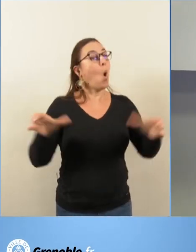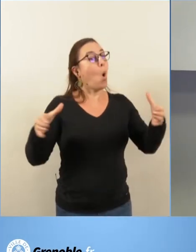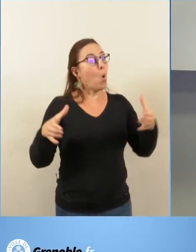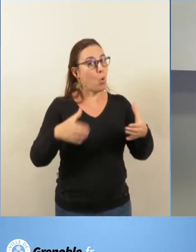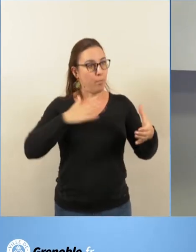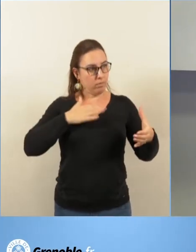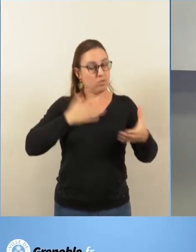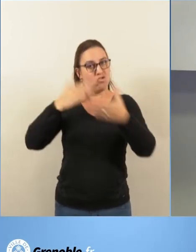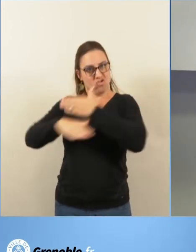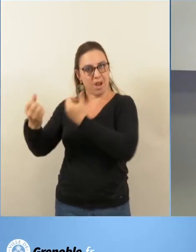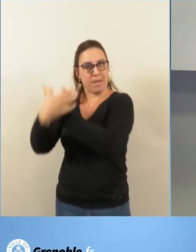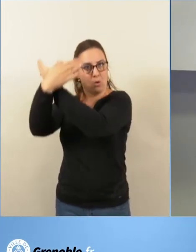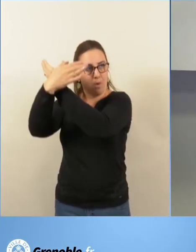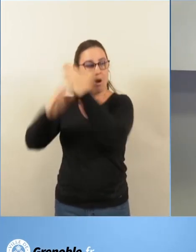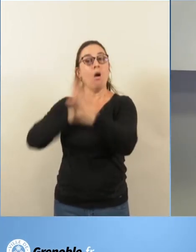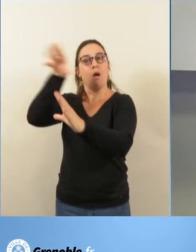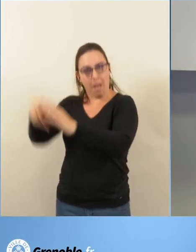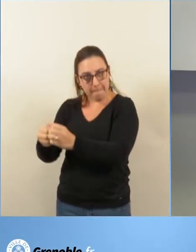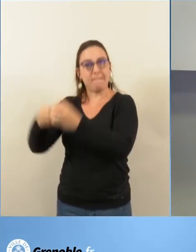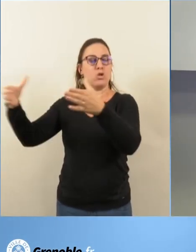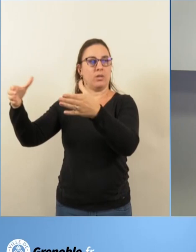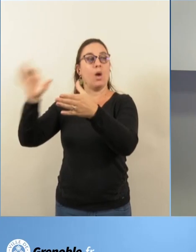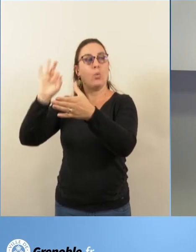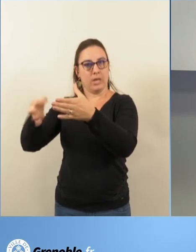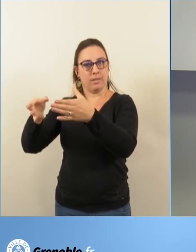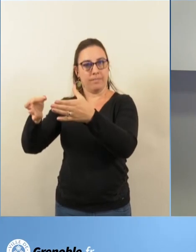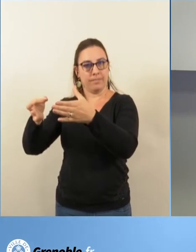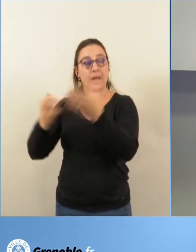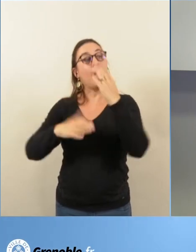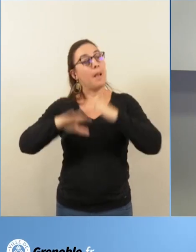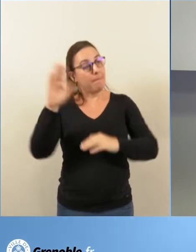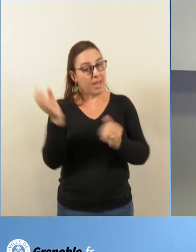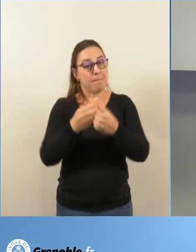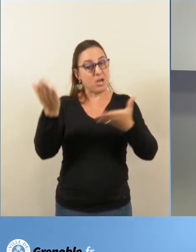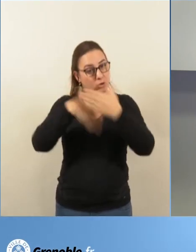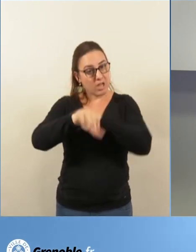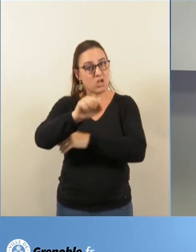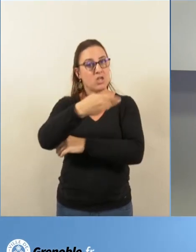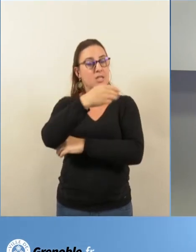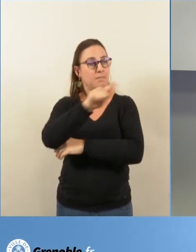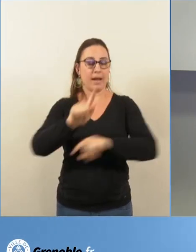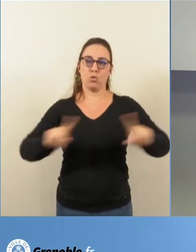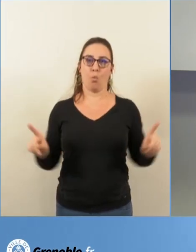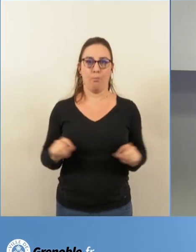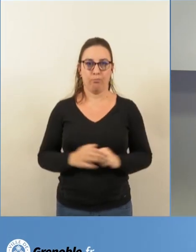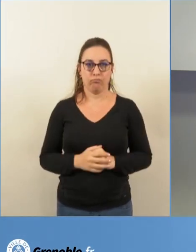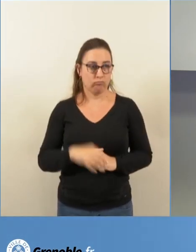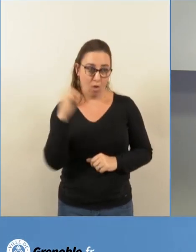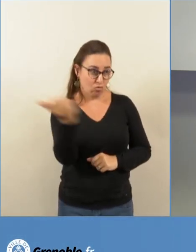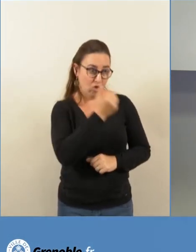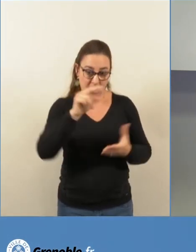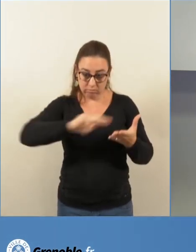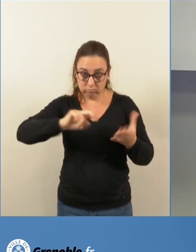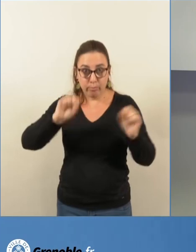au Conseil métropolitain et dans la majorité de la métropole et n'est pas dans la majorité du smile c'est une information accessible à toutes